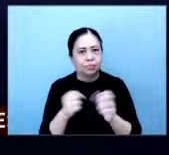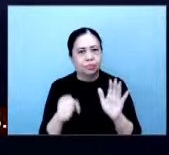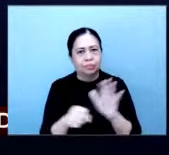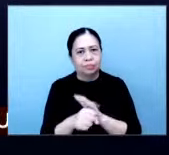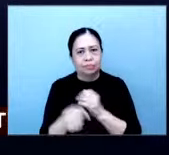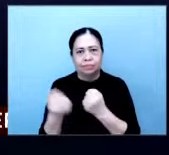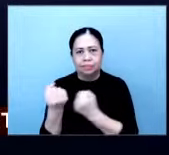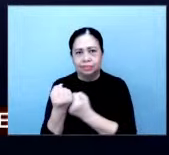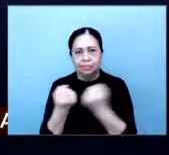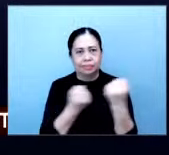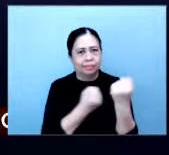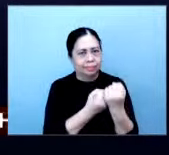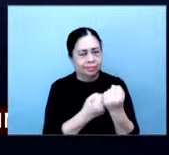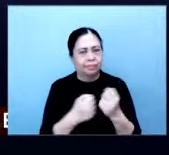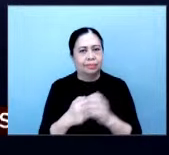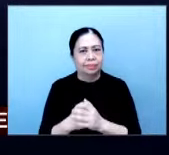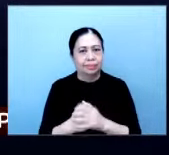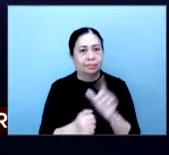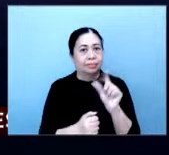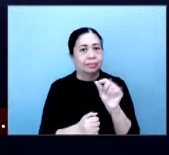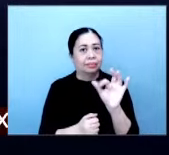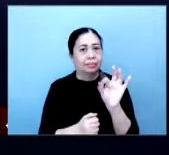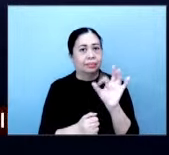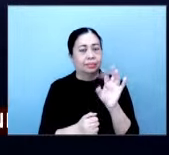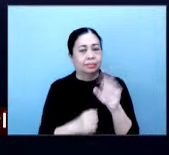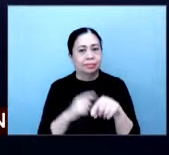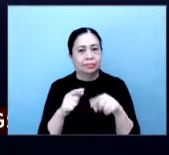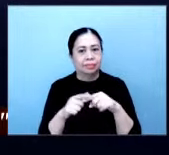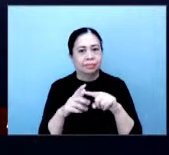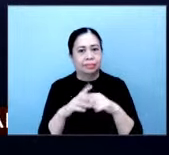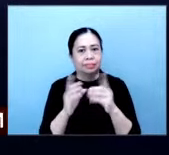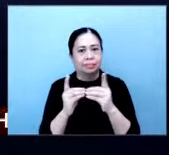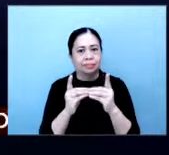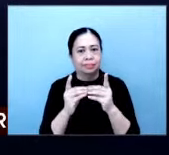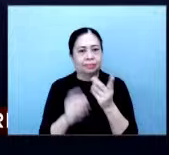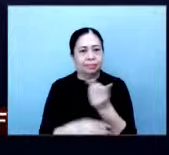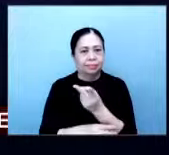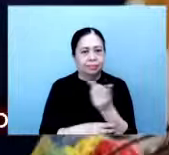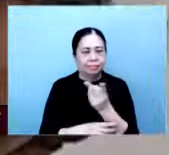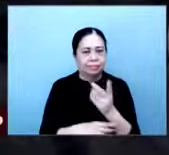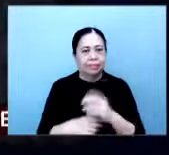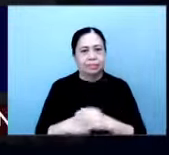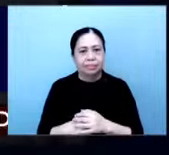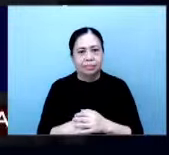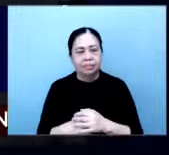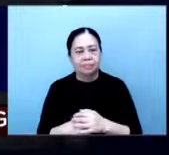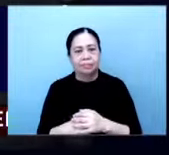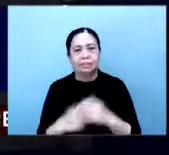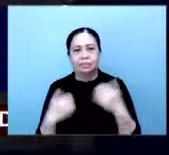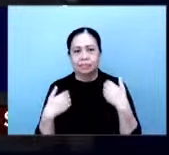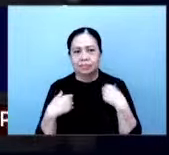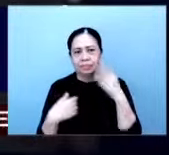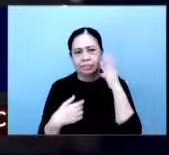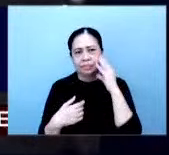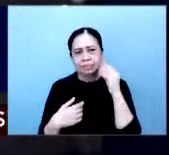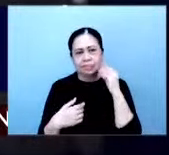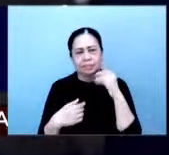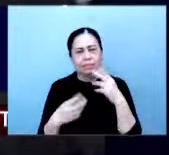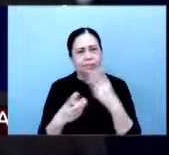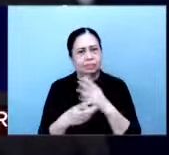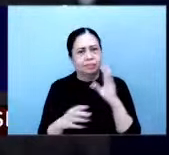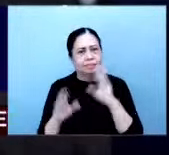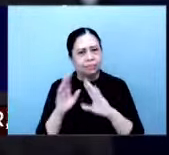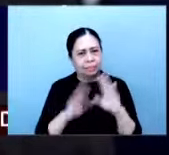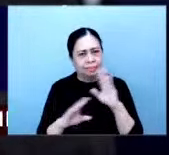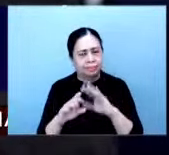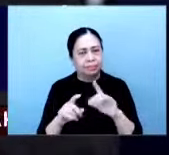isa't isa 2019 nang simulang mag-date sina Rihanna at Rocky dumaan din daw sila sa matinding pagsubok